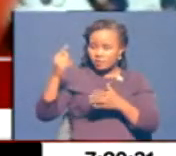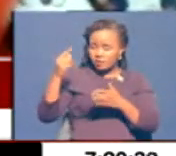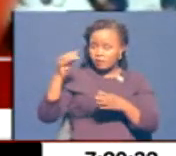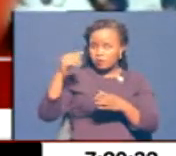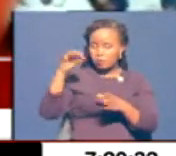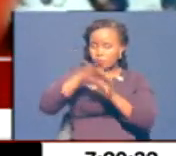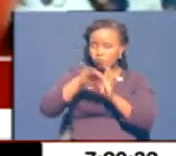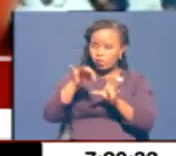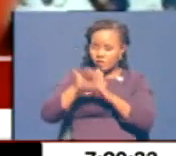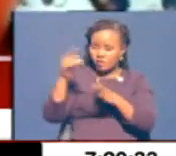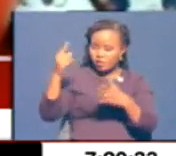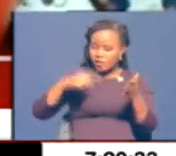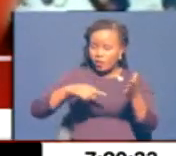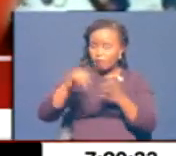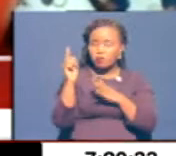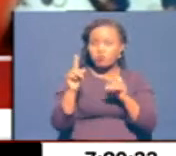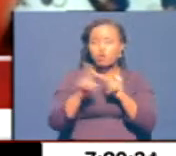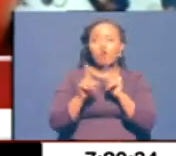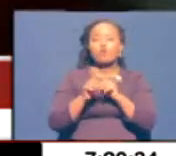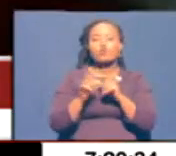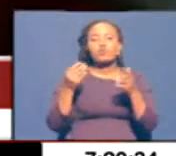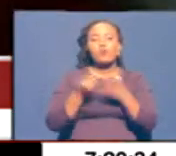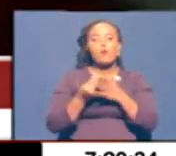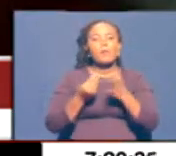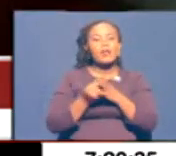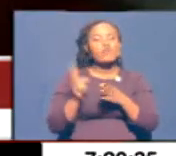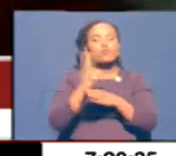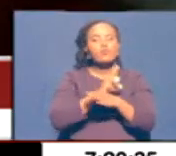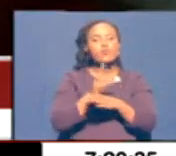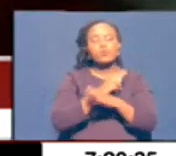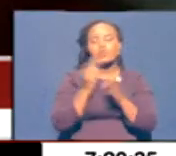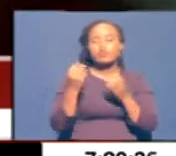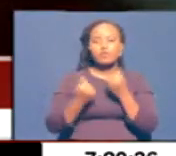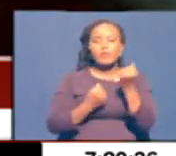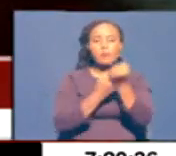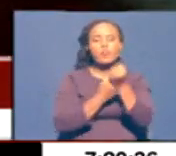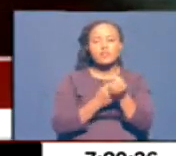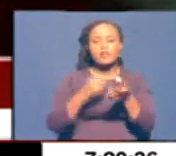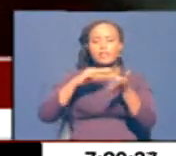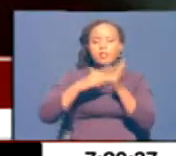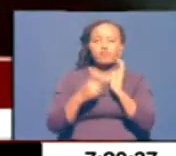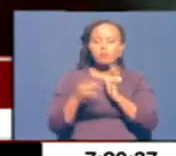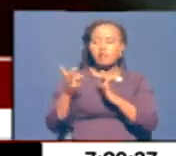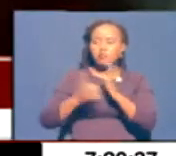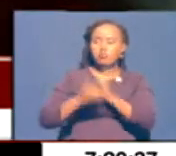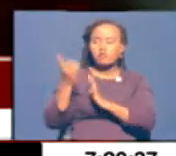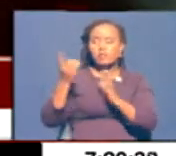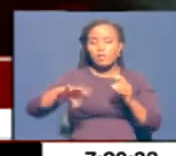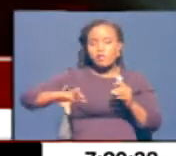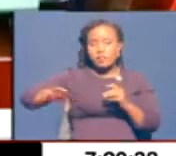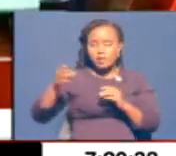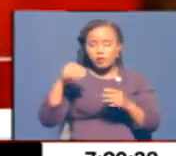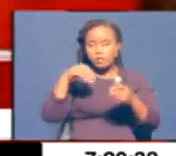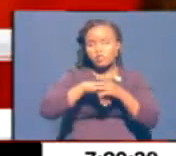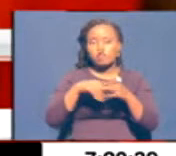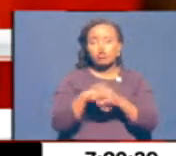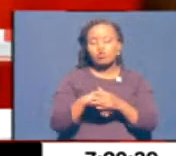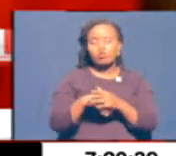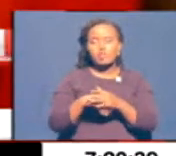dhamana, ambazo mapato yake yatatumiwa kufadhili miradi ya maendeleo katika kaunti hiyo, ikiwemo ile unyunyuziaji maji